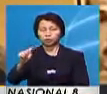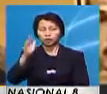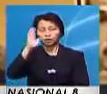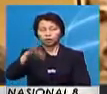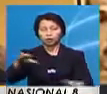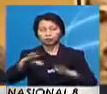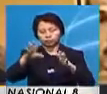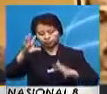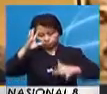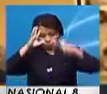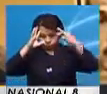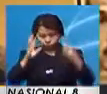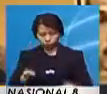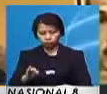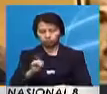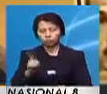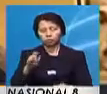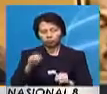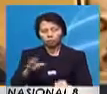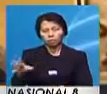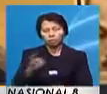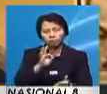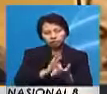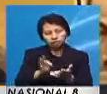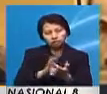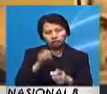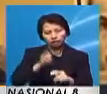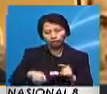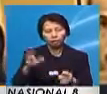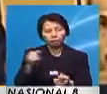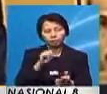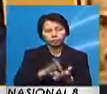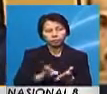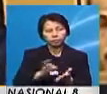membuat keputusan yang mana mereka boleh ambil kira dan tidak boleh ambil kira.